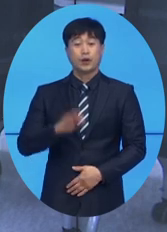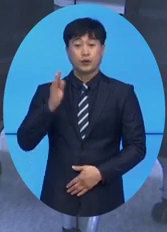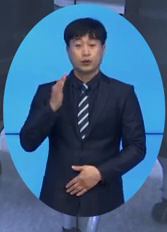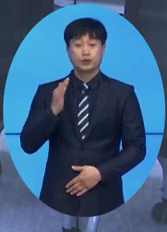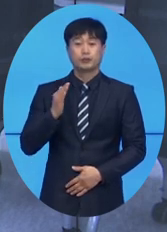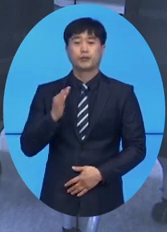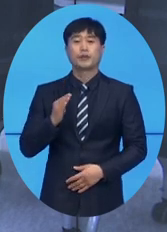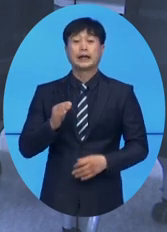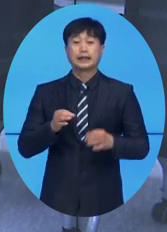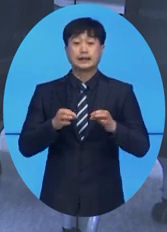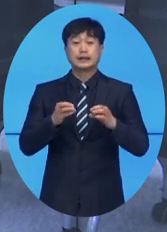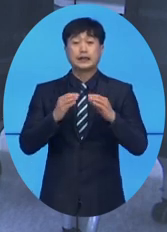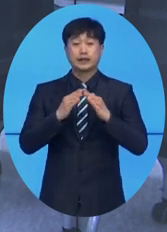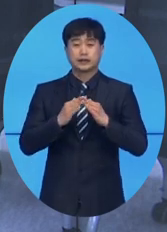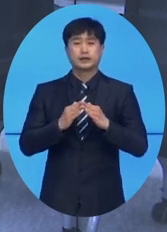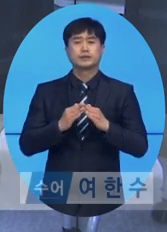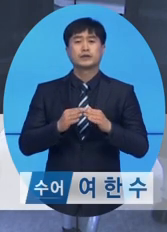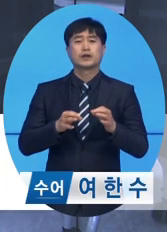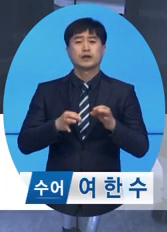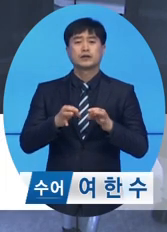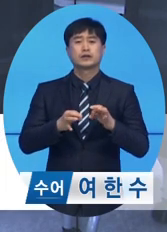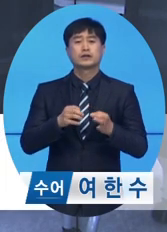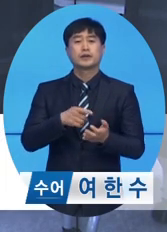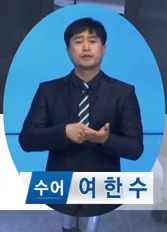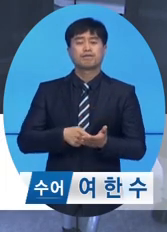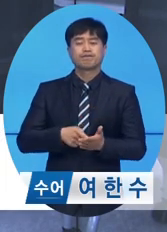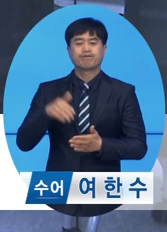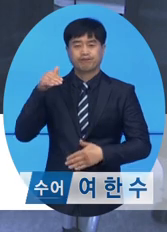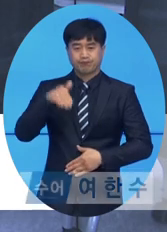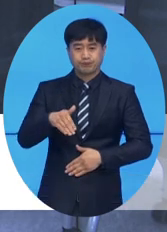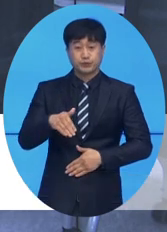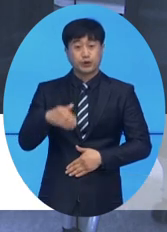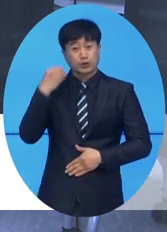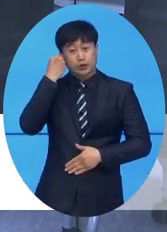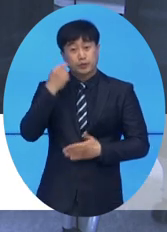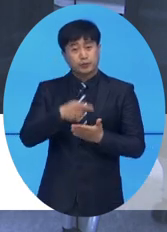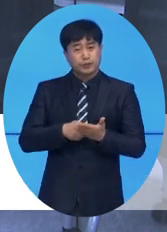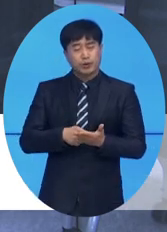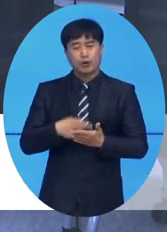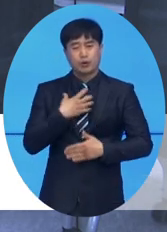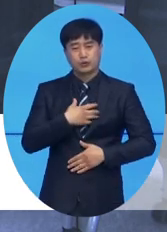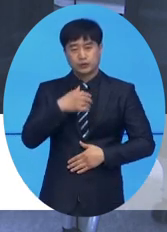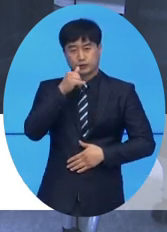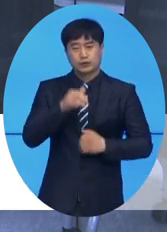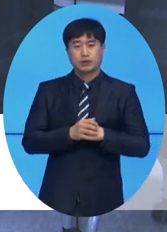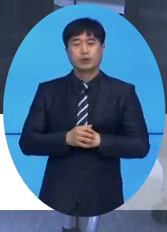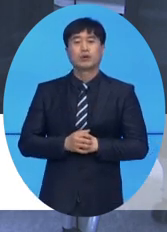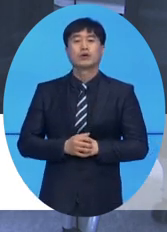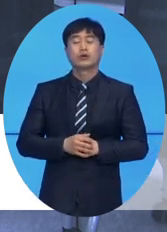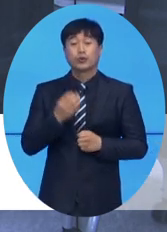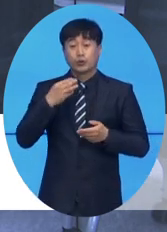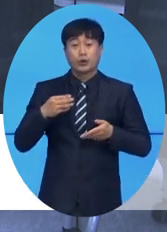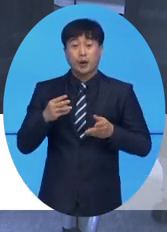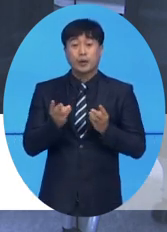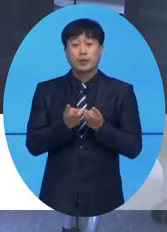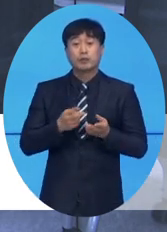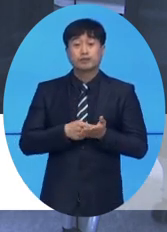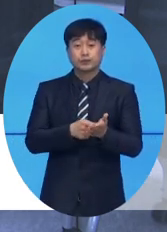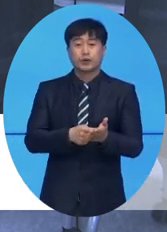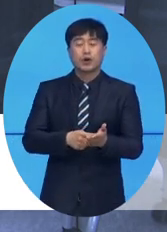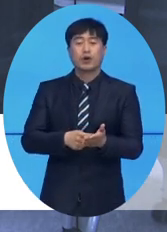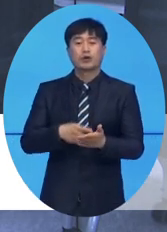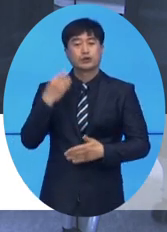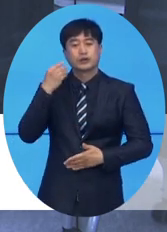최근 부동산 시세가 급락하며 전세 피해가 늘어나지는 않을까 우려가 큽니다. 이에 경기도가 대책을 내놨습니다.